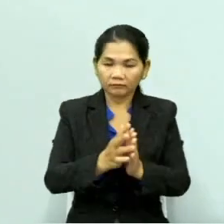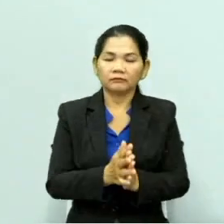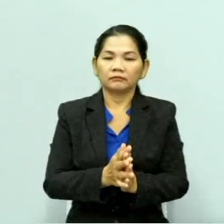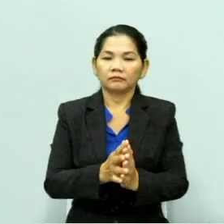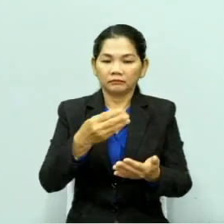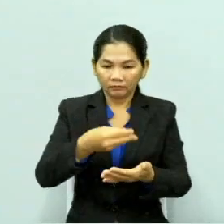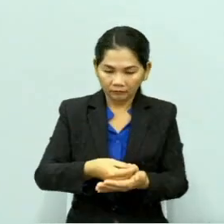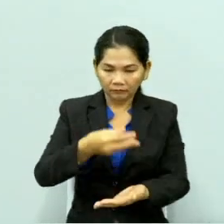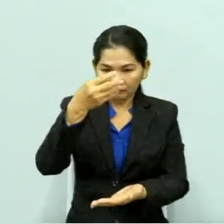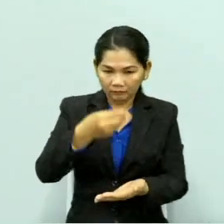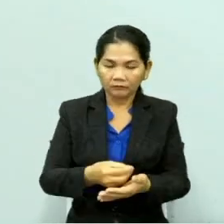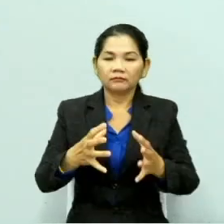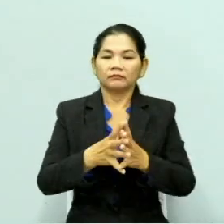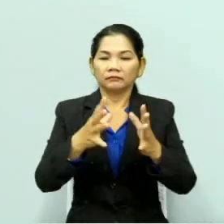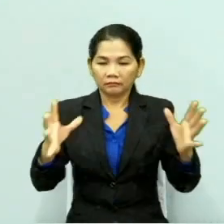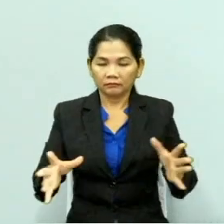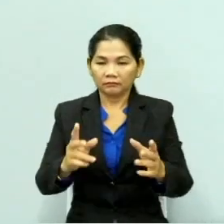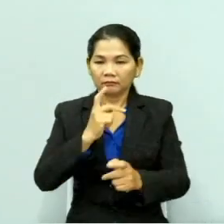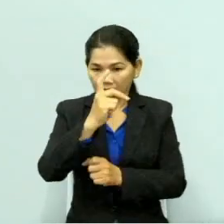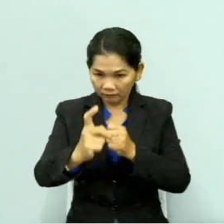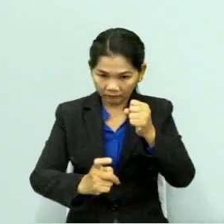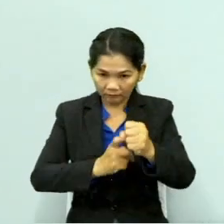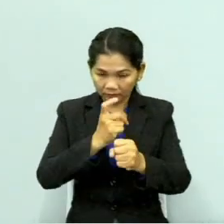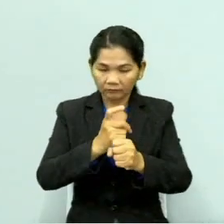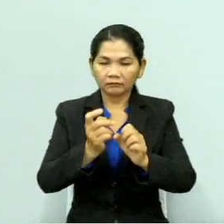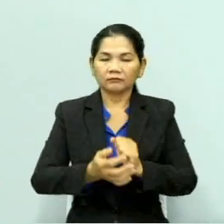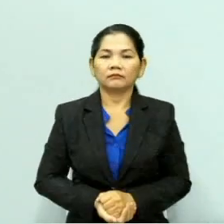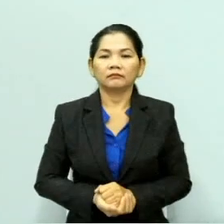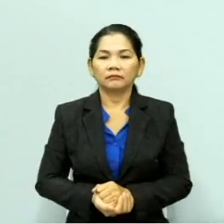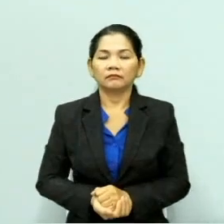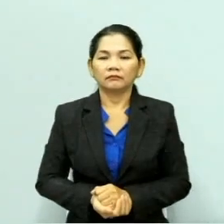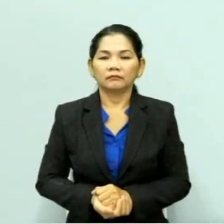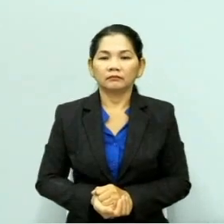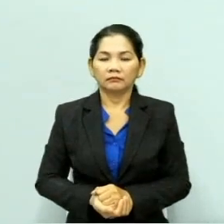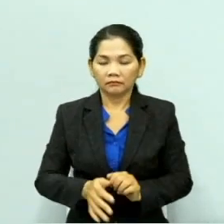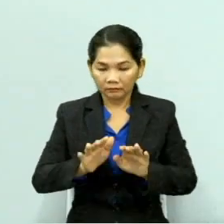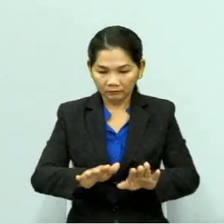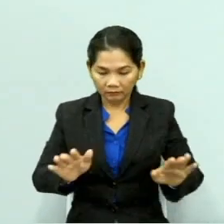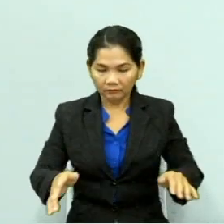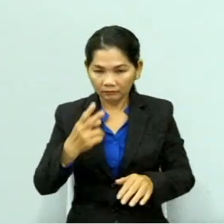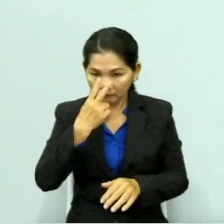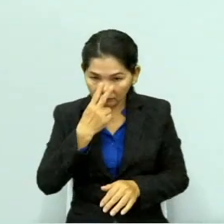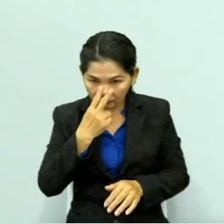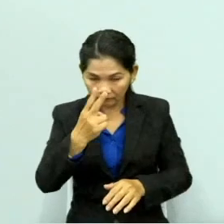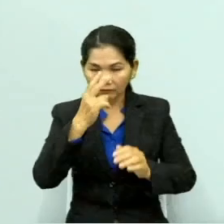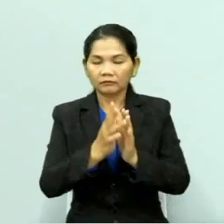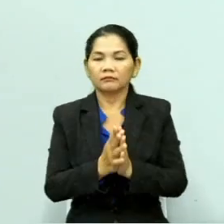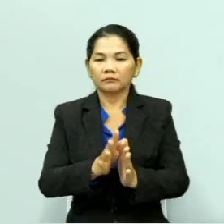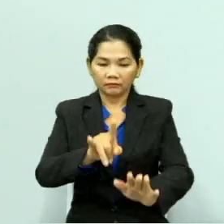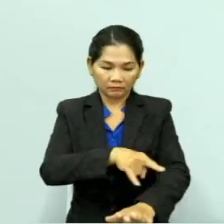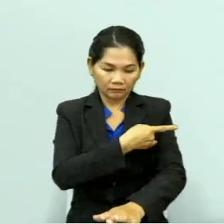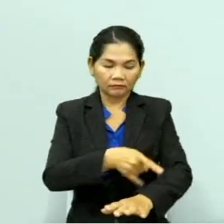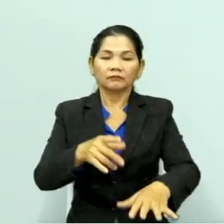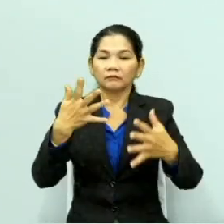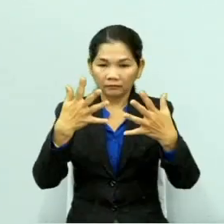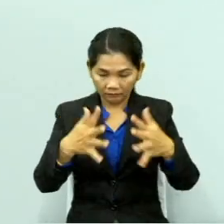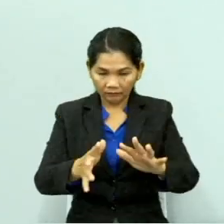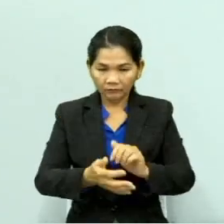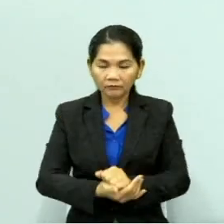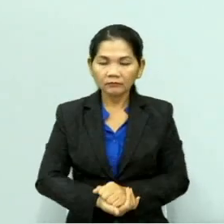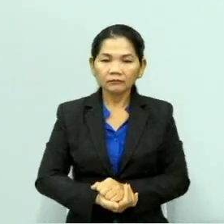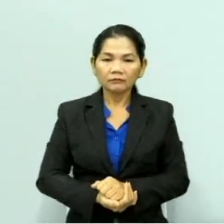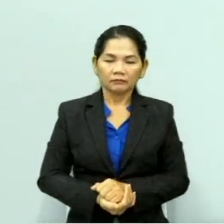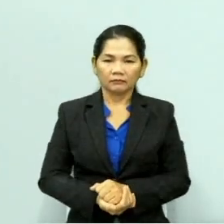chà tiền lý ở nớ cùng vùng chà chẳng nè cừu chưa chịu thả con tiếng ở khné ban chà sâu chà mê sâu này rồi hai nè con